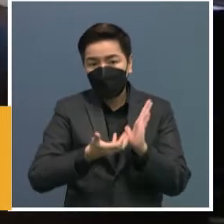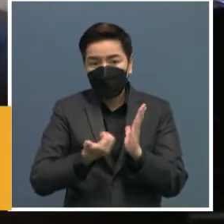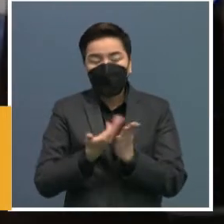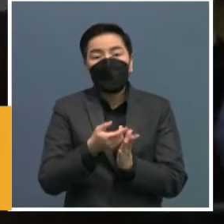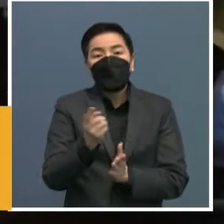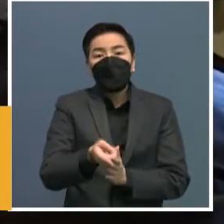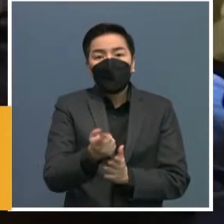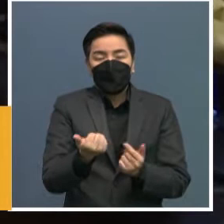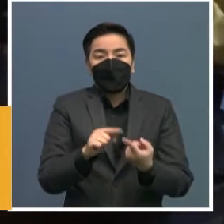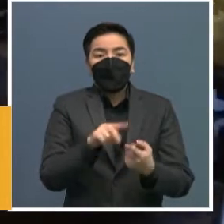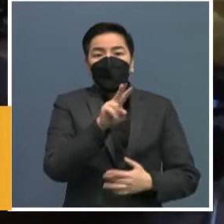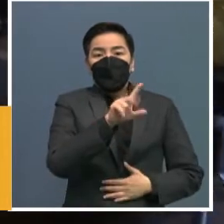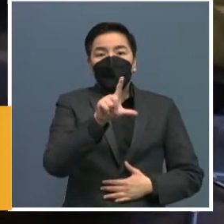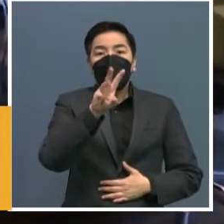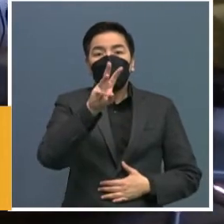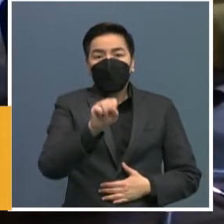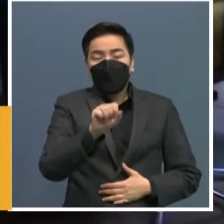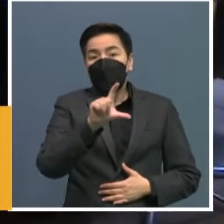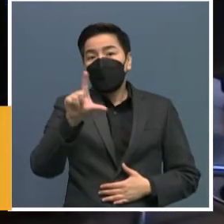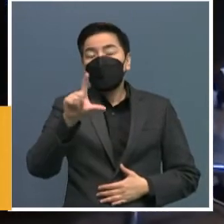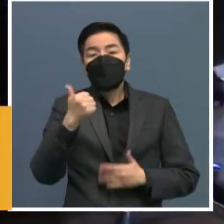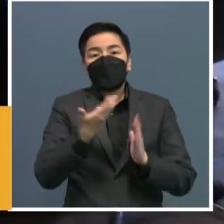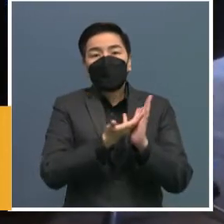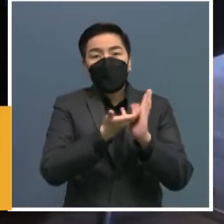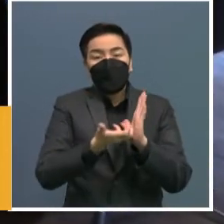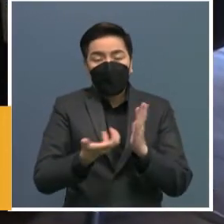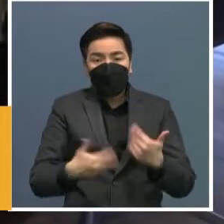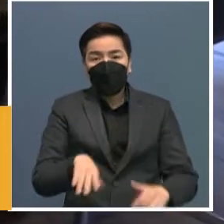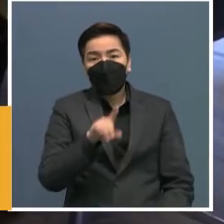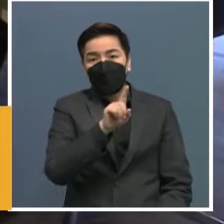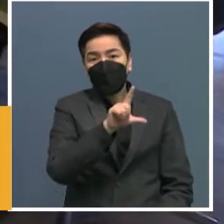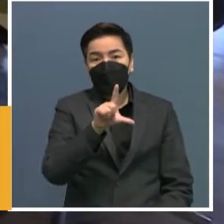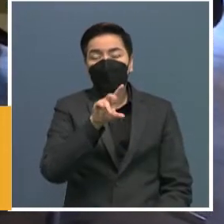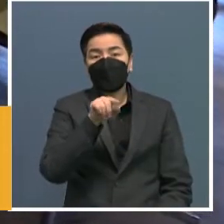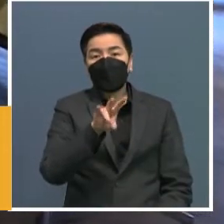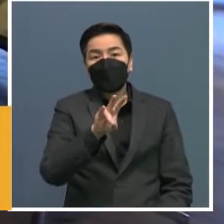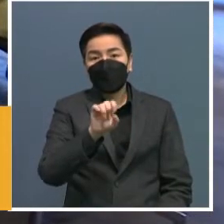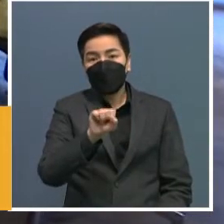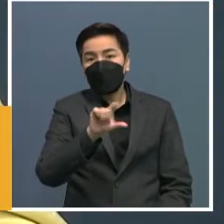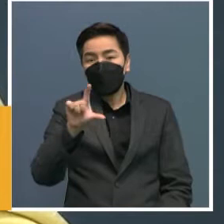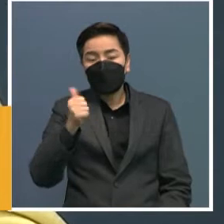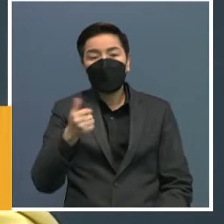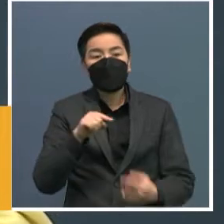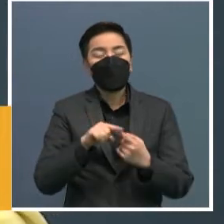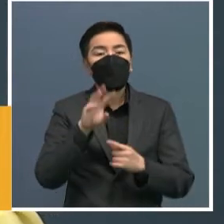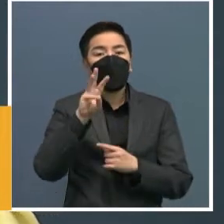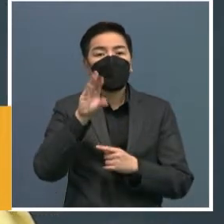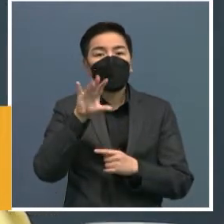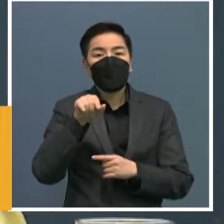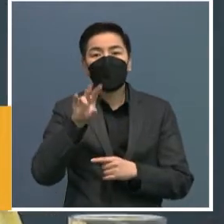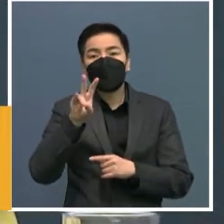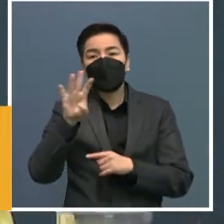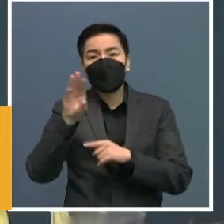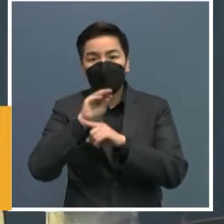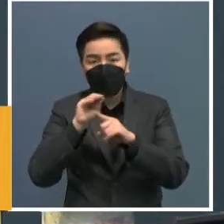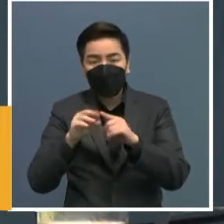วงเงินงบประมาณอยู่ที่ 2ล้าน 6แสนล้านบาทเบิกจ่ายไปแล้ว 1700000อ่าบาทคิดเป็นร้อยละ 65 7 4